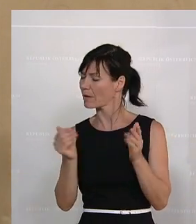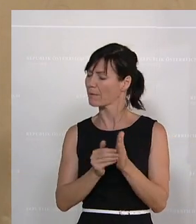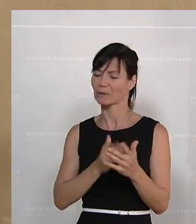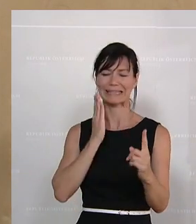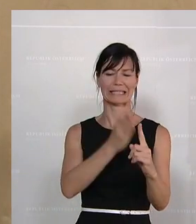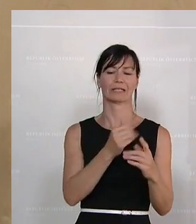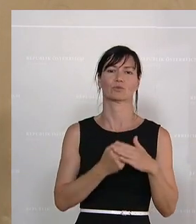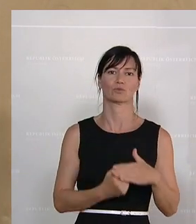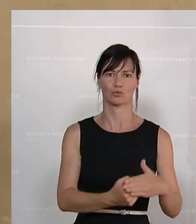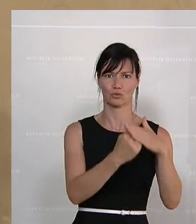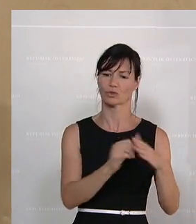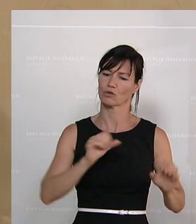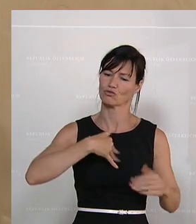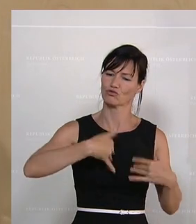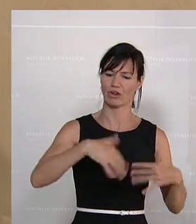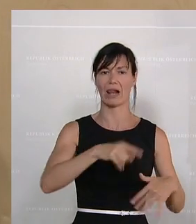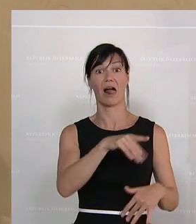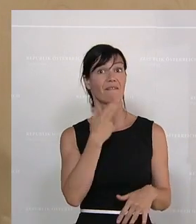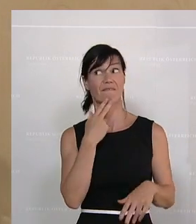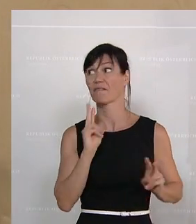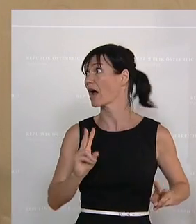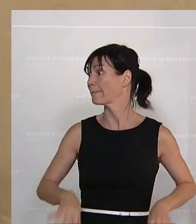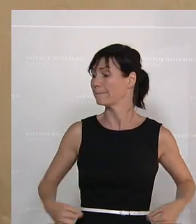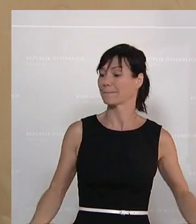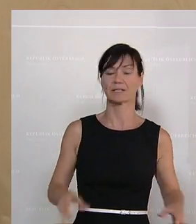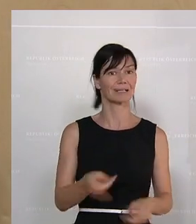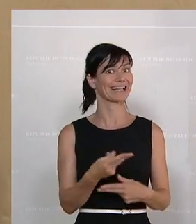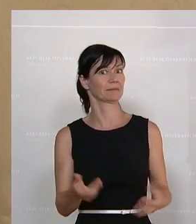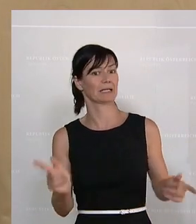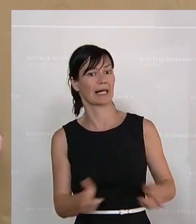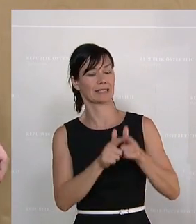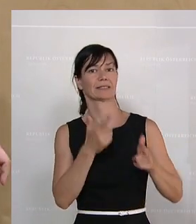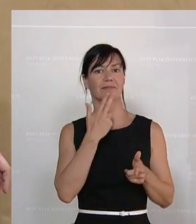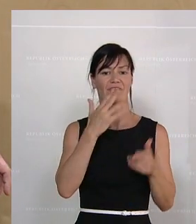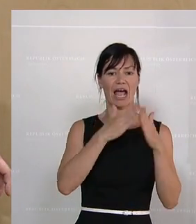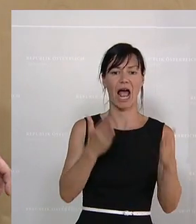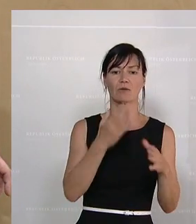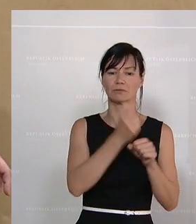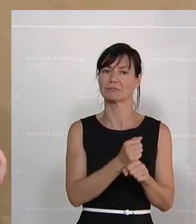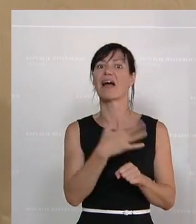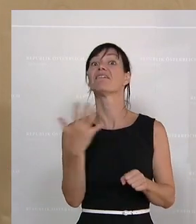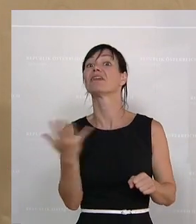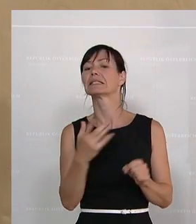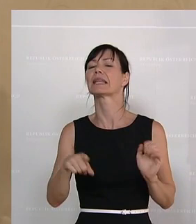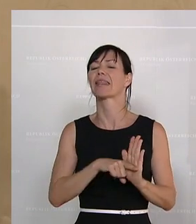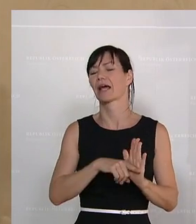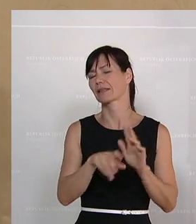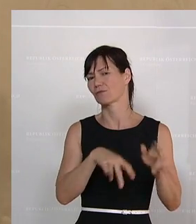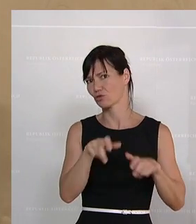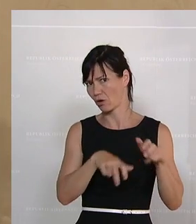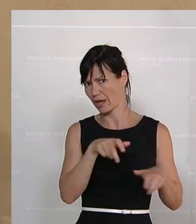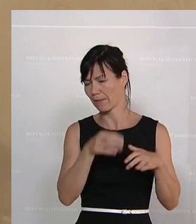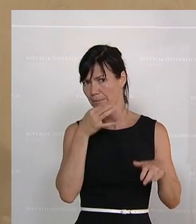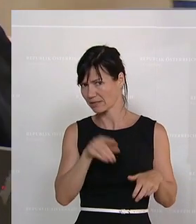diejenigen die sich wirklich nicht mehr leisten können für die ärmsten haushalte am besten aus unserer sicht mit einer negativsteuer und natürlich dort wo es